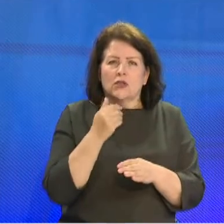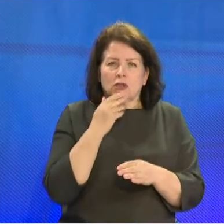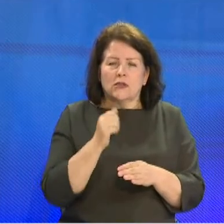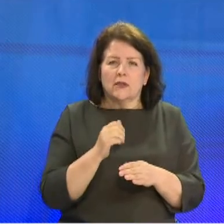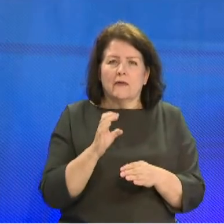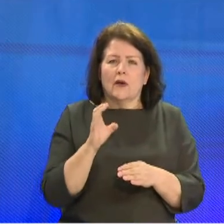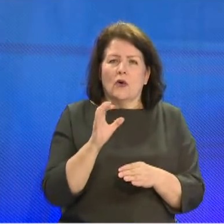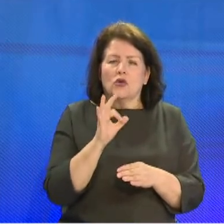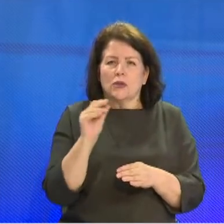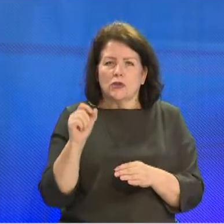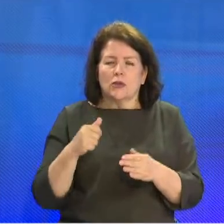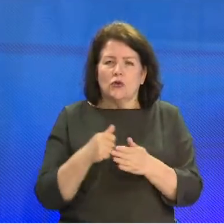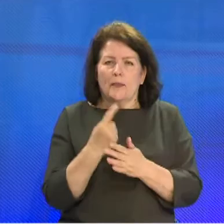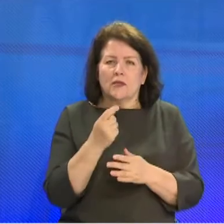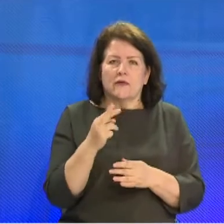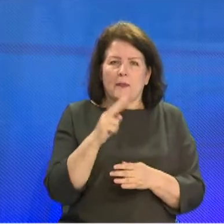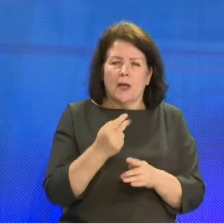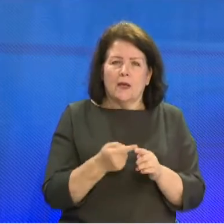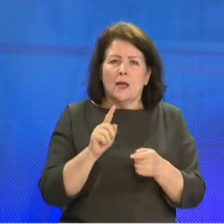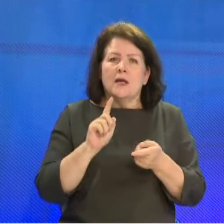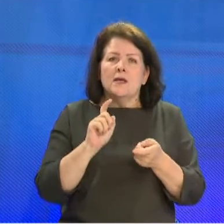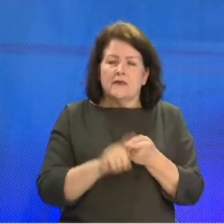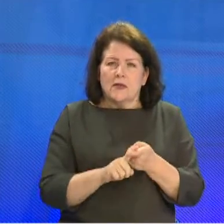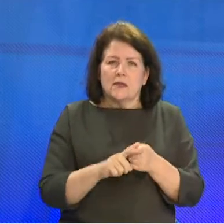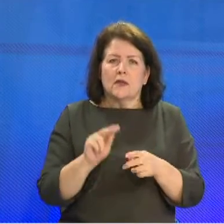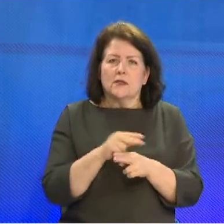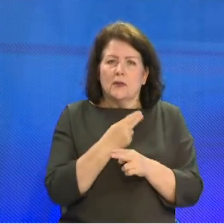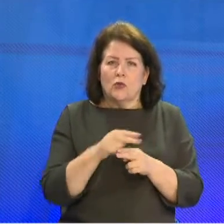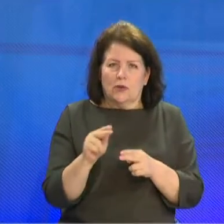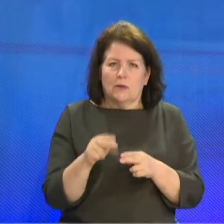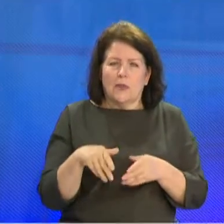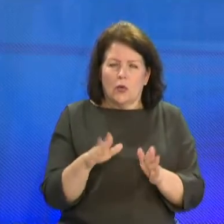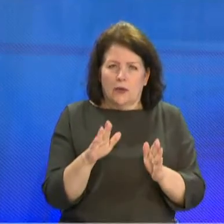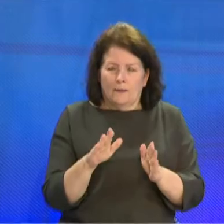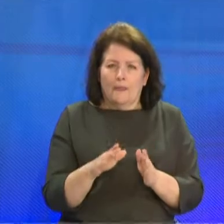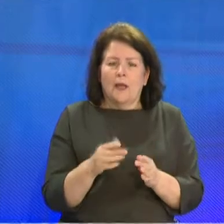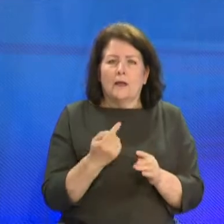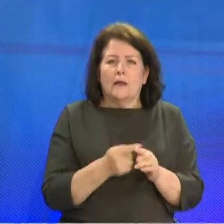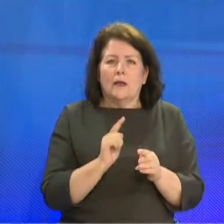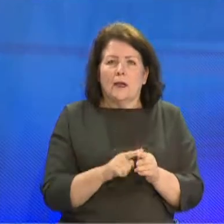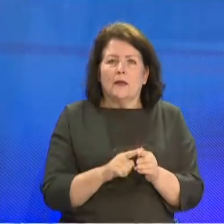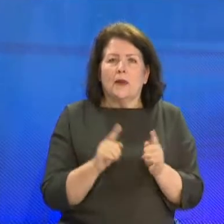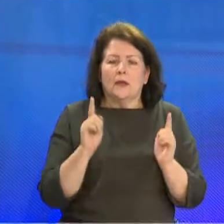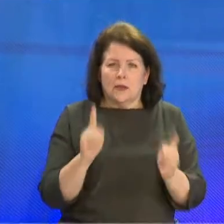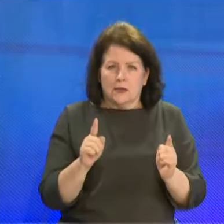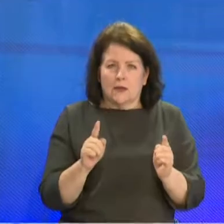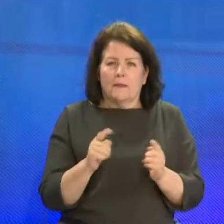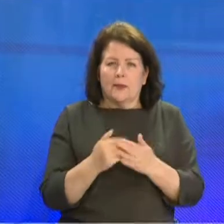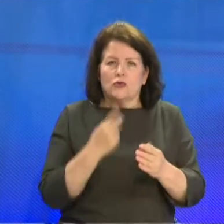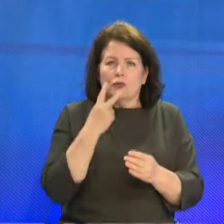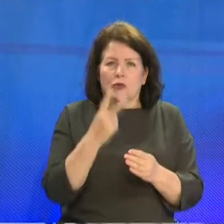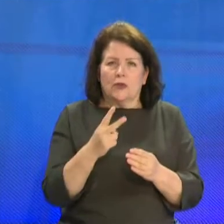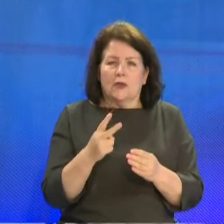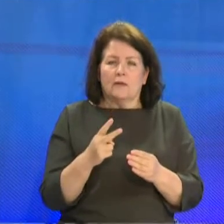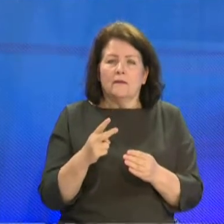Ажешка до 1-го мая. Это связано с проведением бегучих ремонтных работ. На Дадзины-Мадреску, как вядомо, продугледжена оптимизация